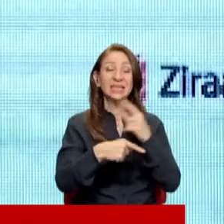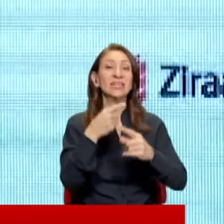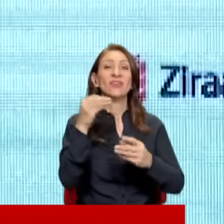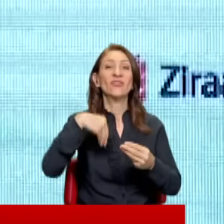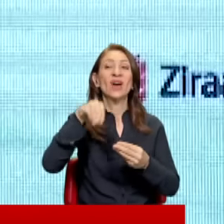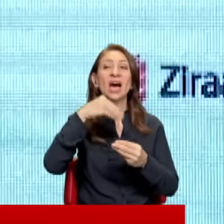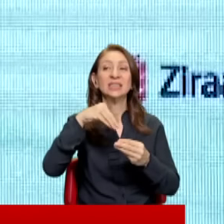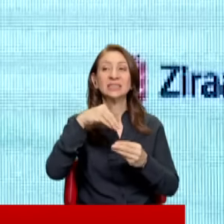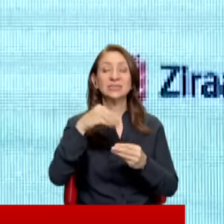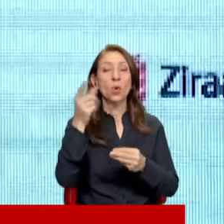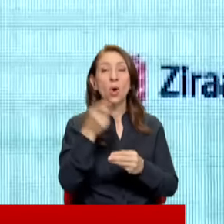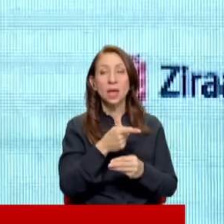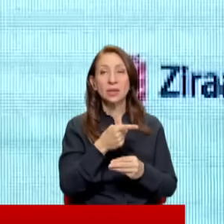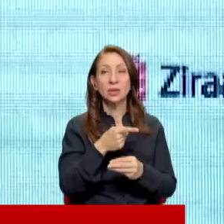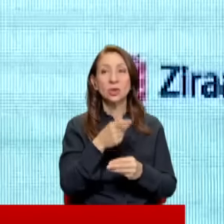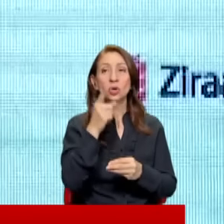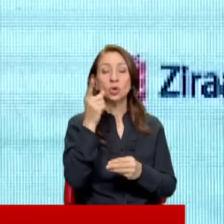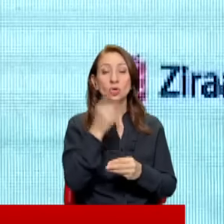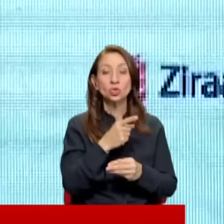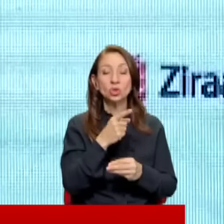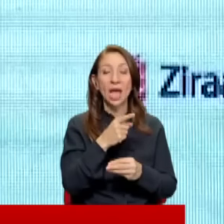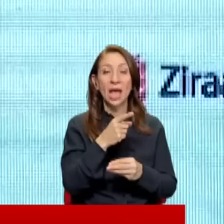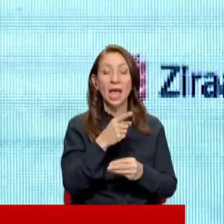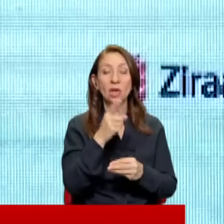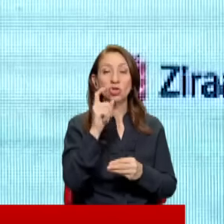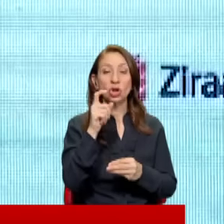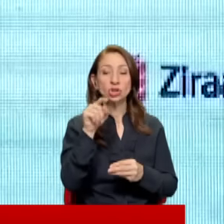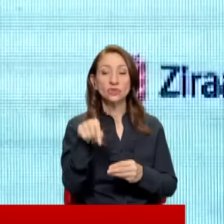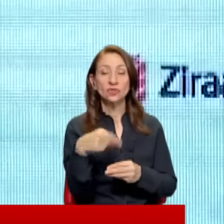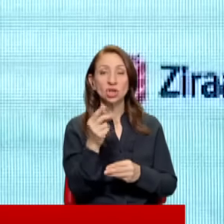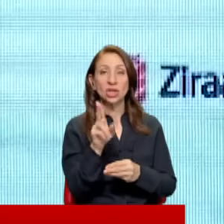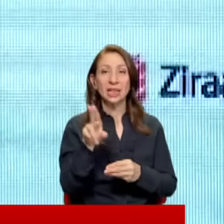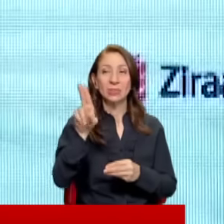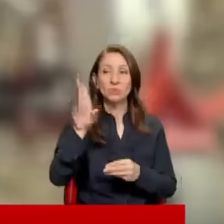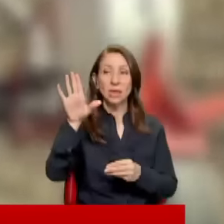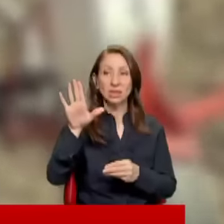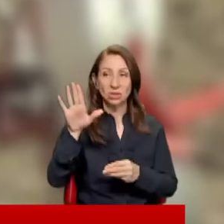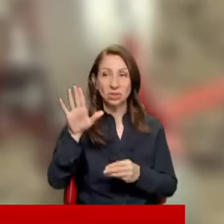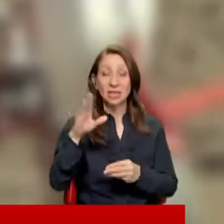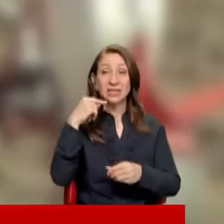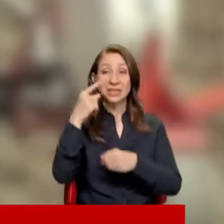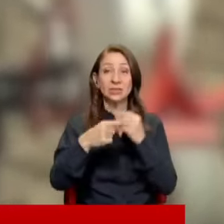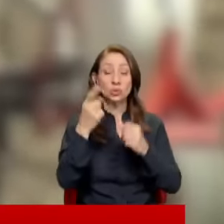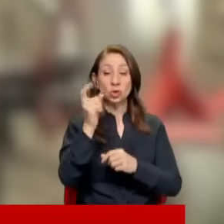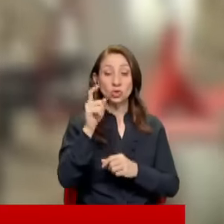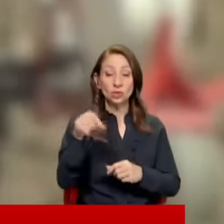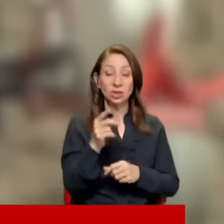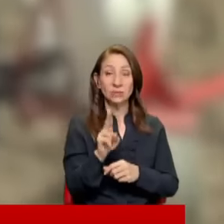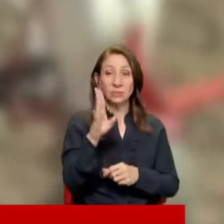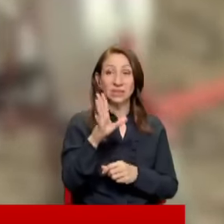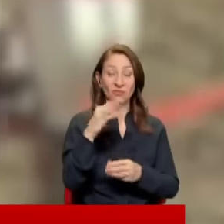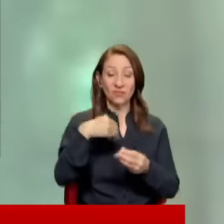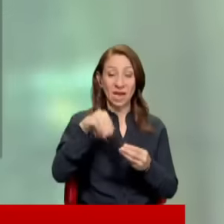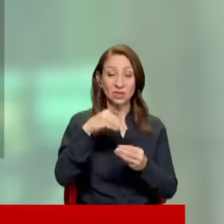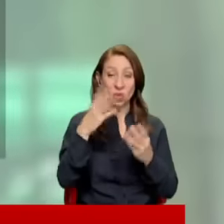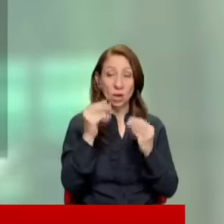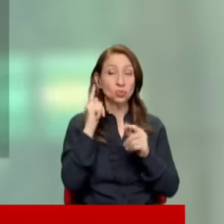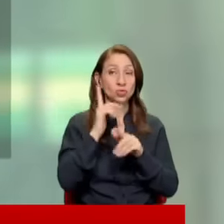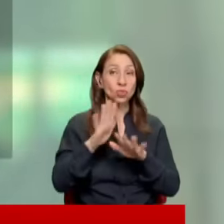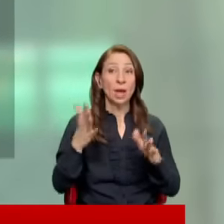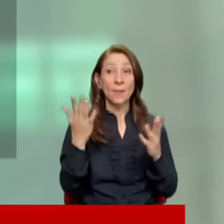faiz oranı % 19,75 yıllık % 9,75 faiz olarak